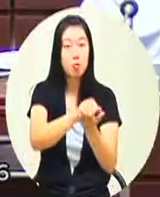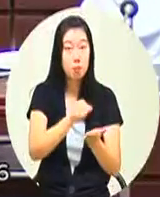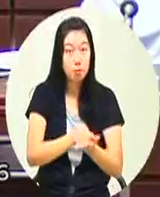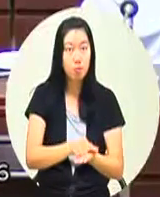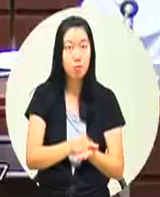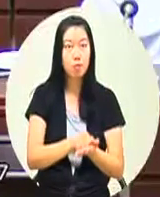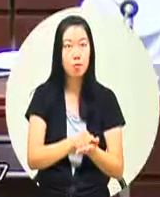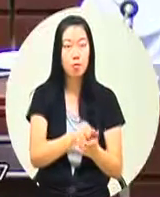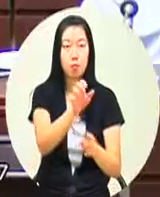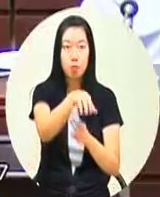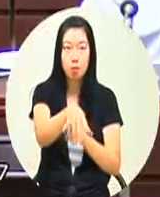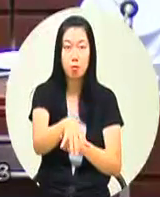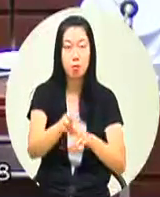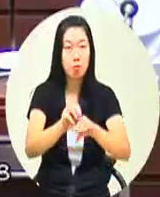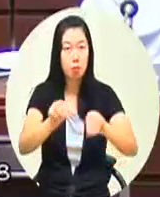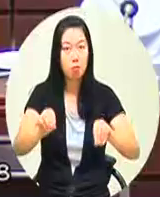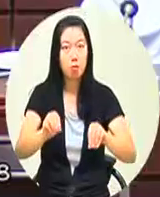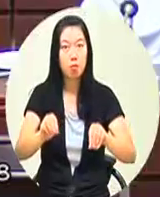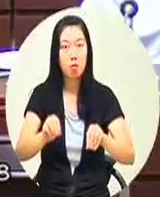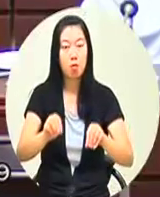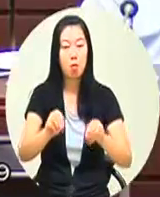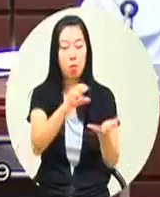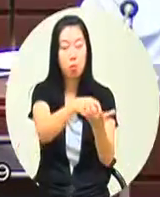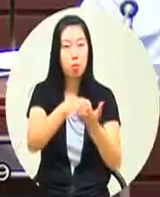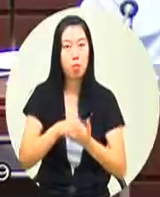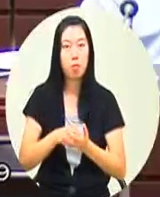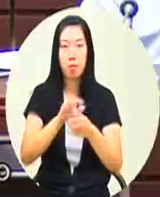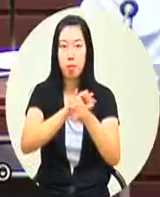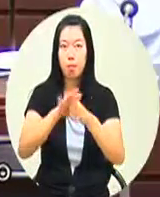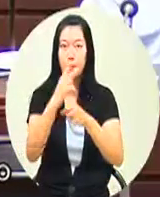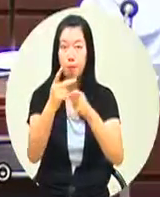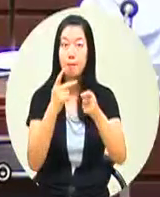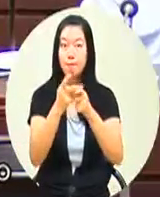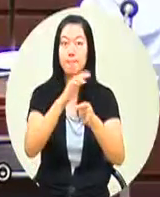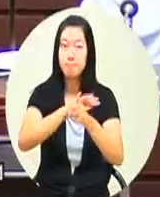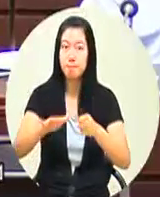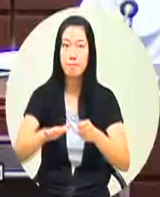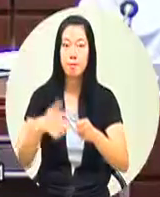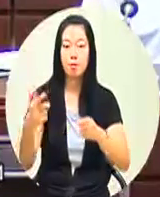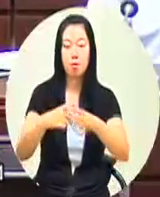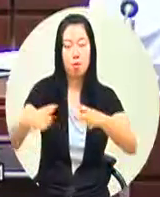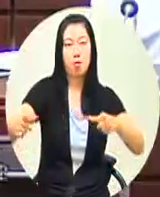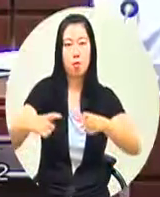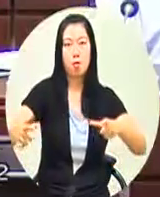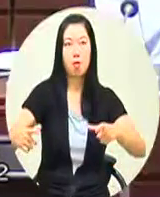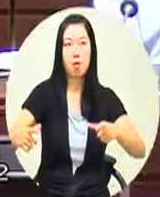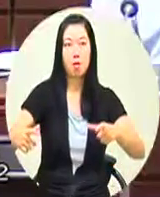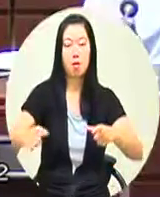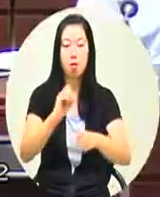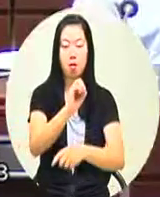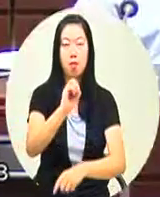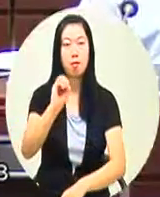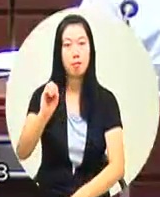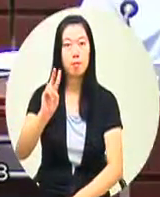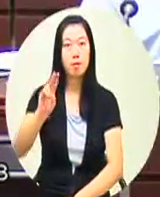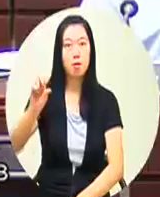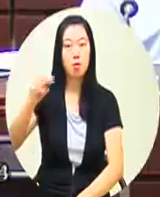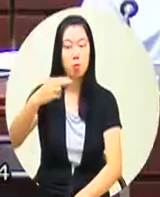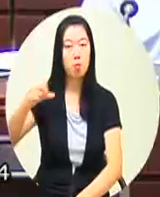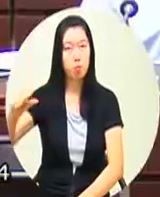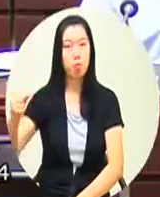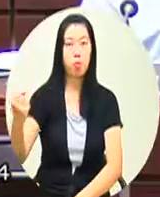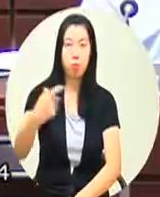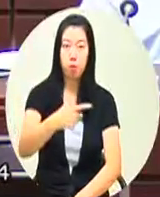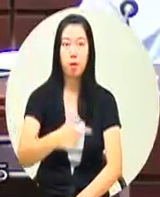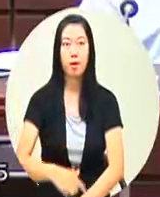他的农地取得要满两年。那另外面积呢，一定要带0.25公顷哦，